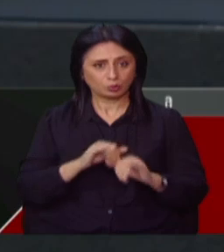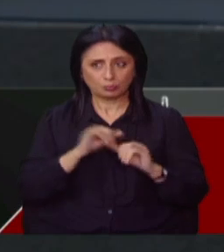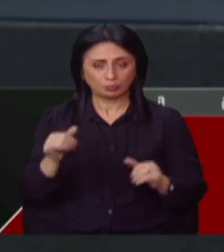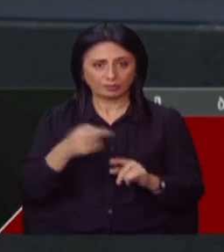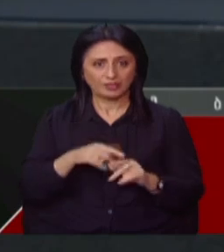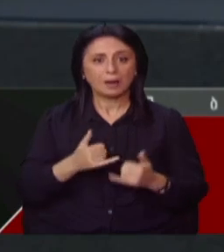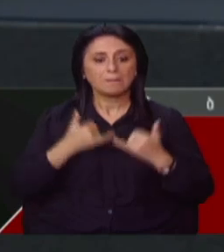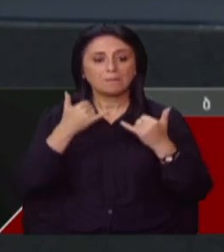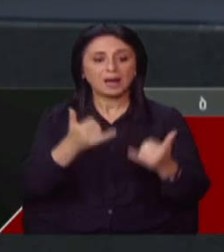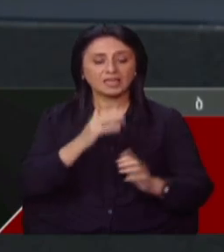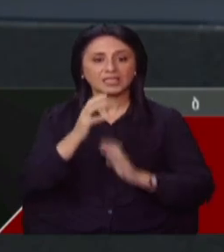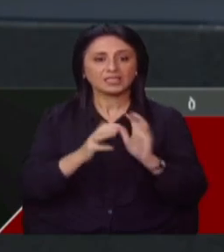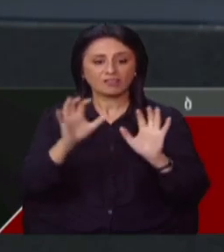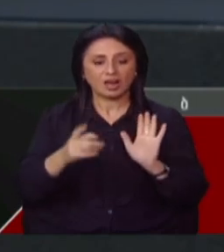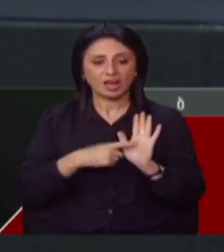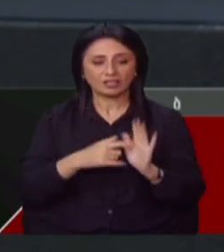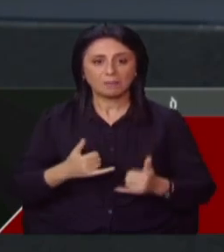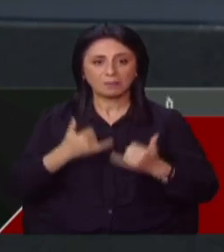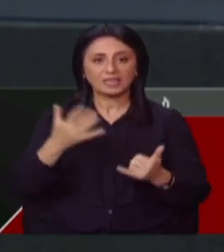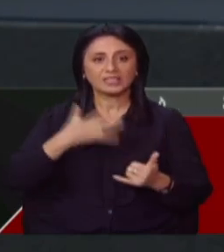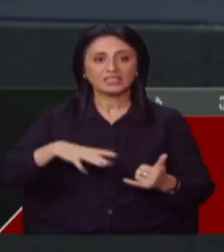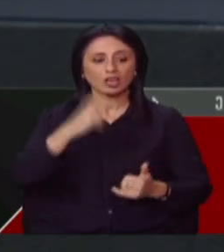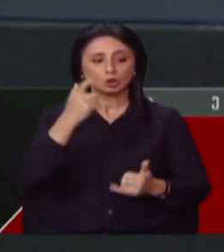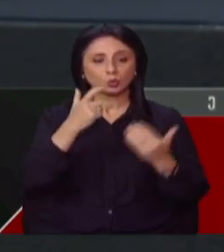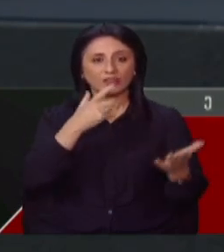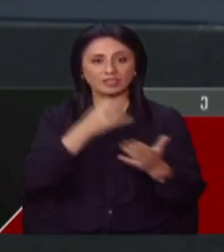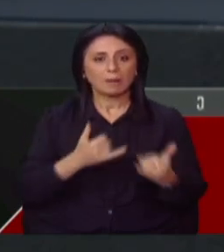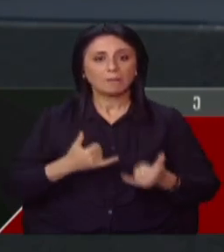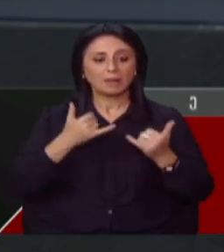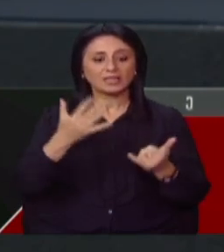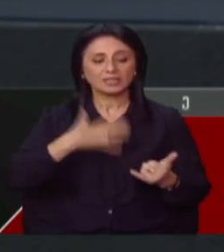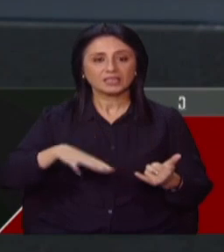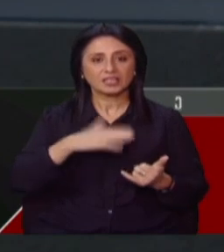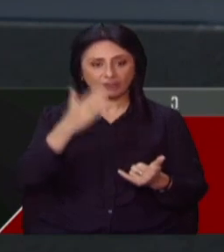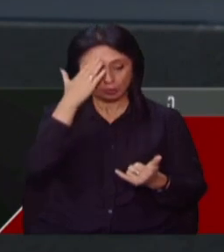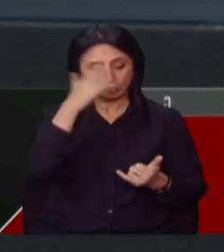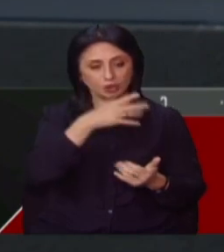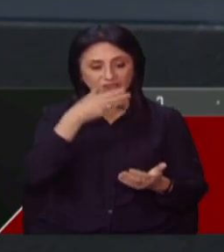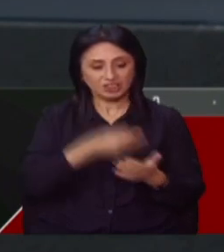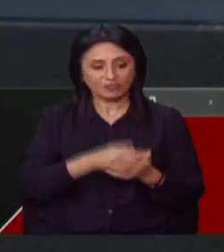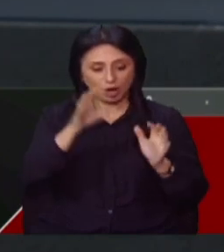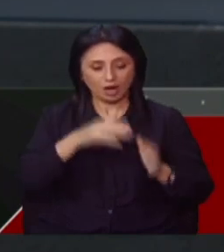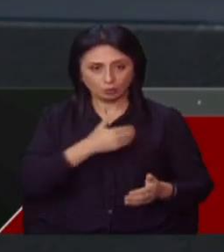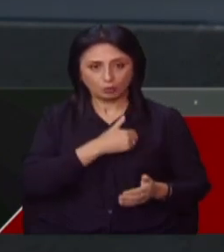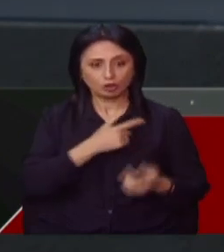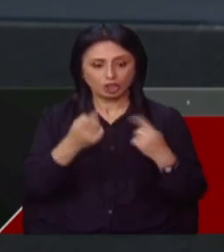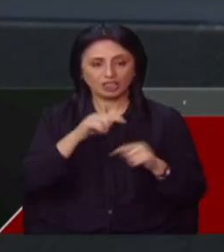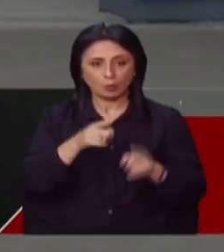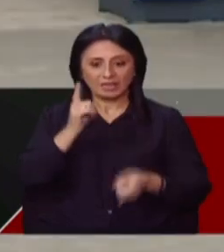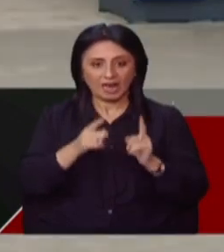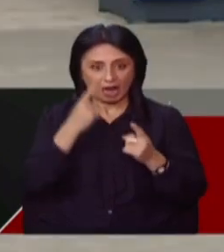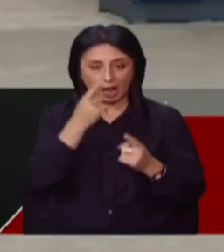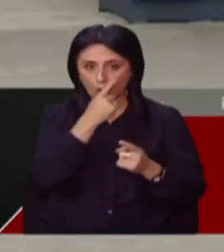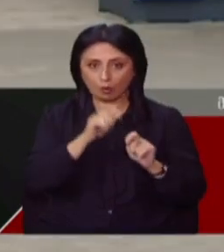ევროპაში. პატივი ეცით საერთაშორისო კანონებს, პატივი ეცით საქართველოს სუვერენიტეტს, პატივი ეცით საქართველოს უნარს. მიიღო საკუთარი კანონები და დაუბრუნდით